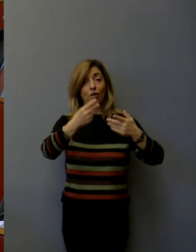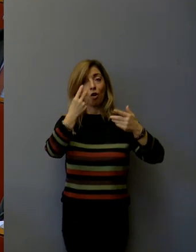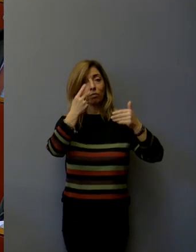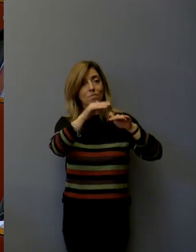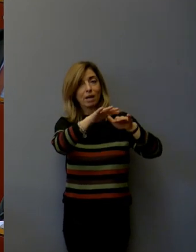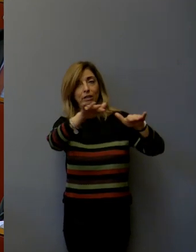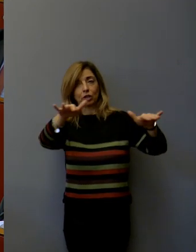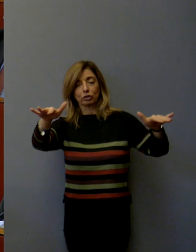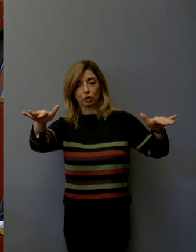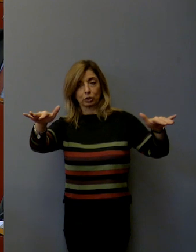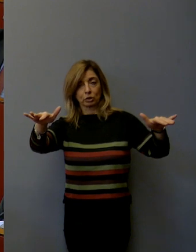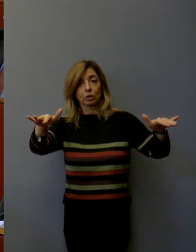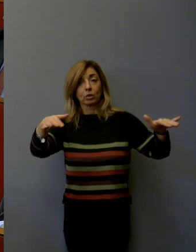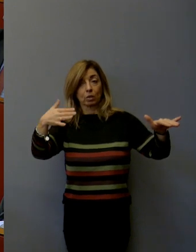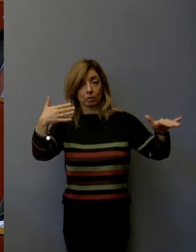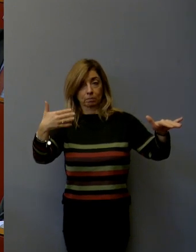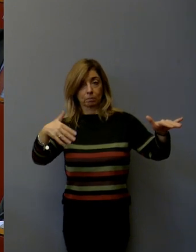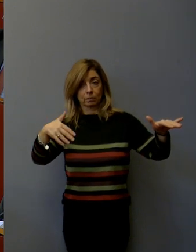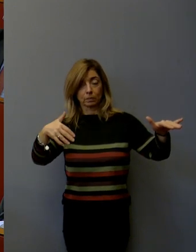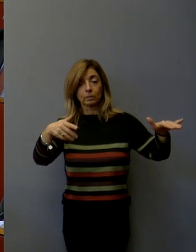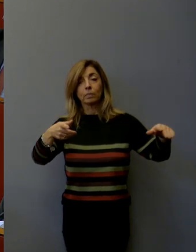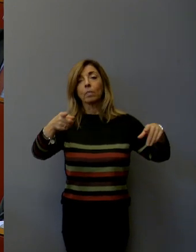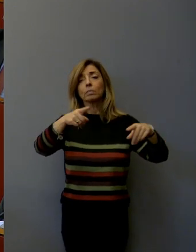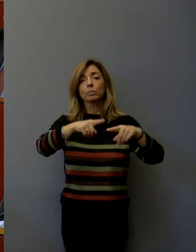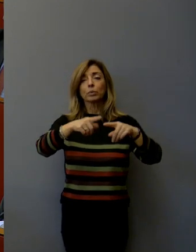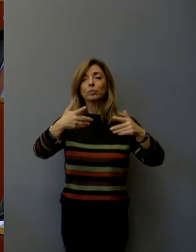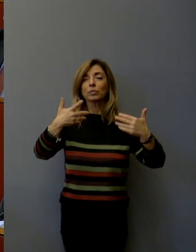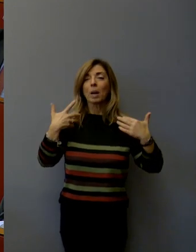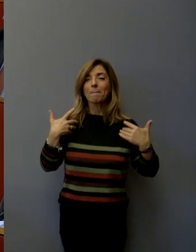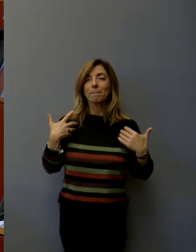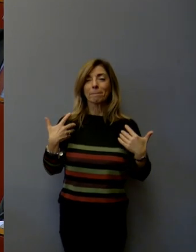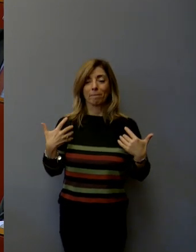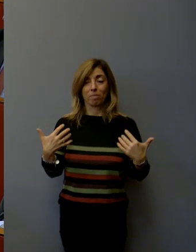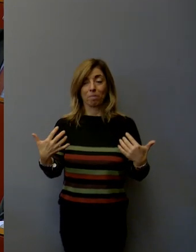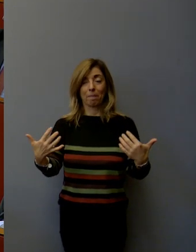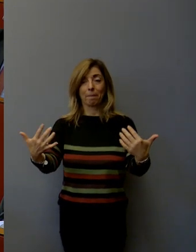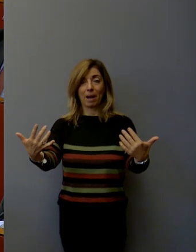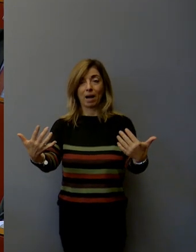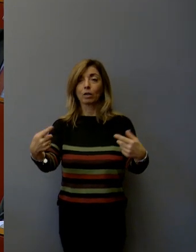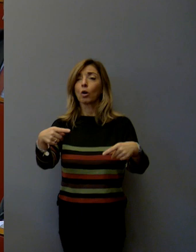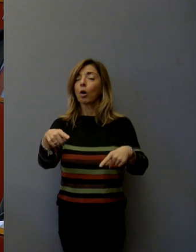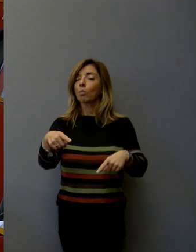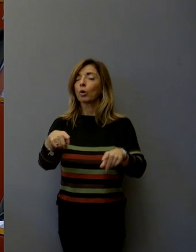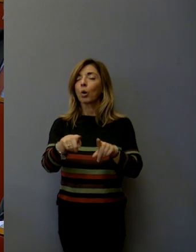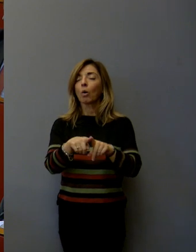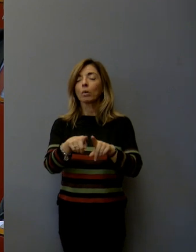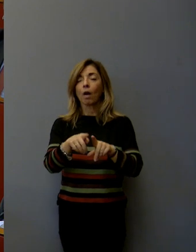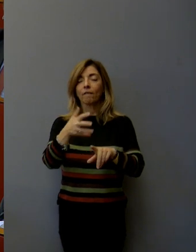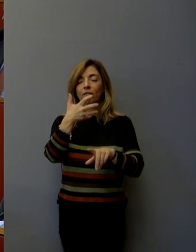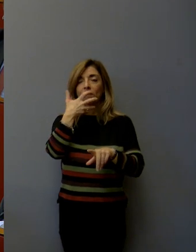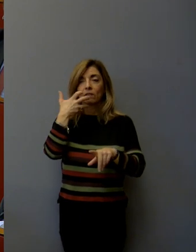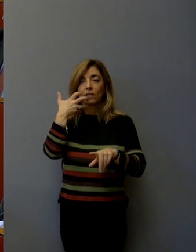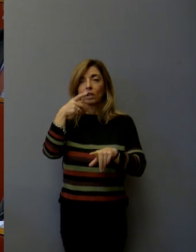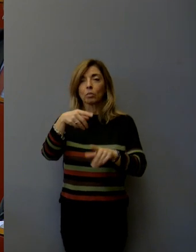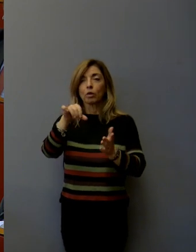si deve E insieme al parco è un gioiello del centro Ovest su cui non